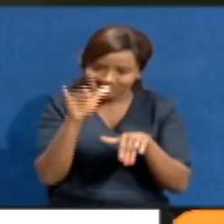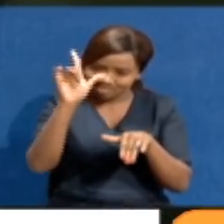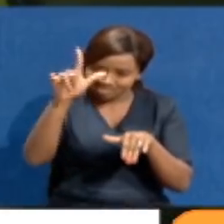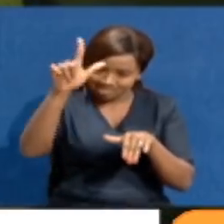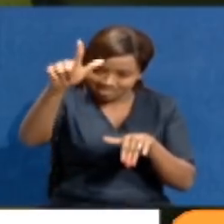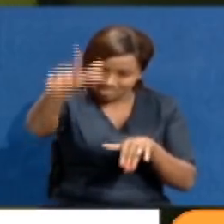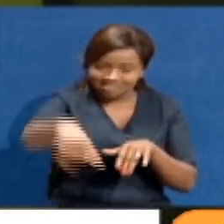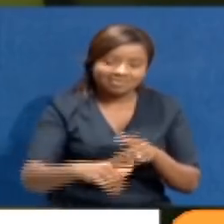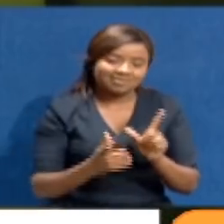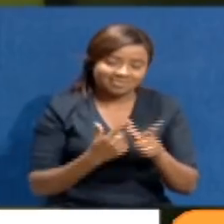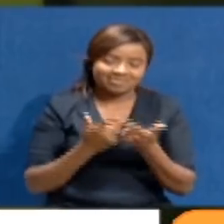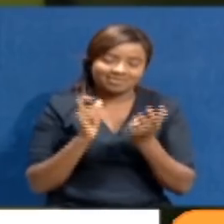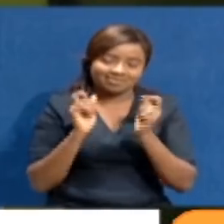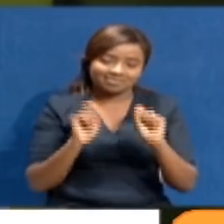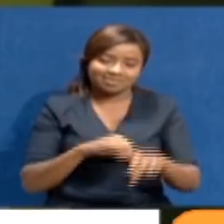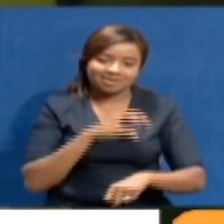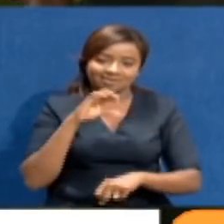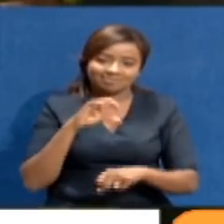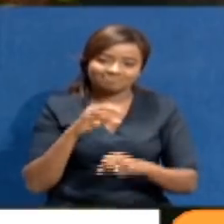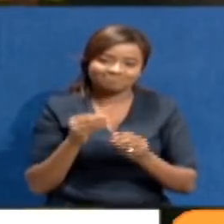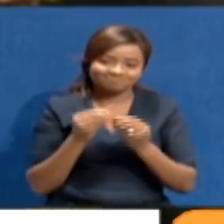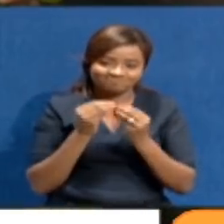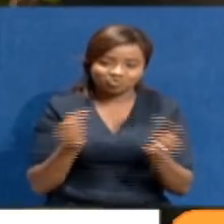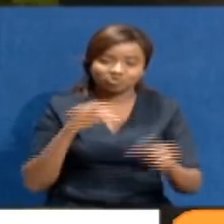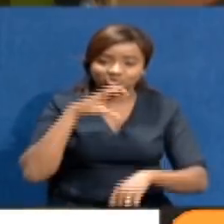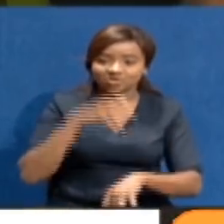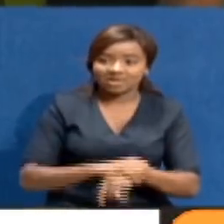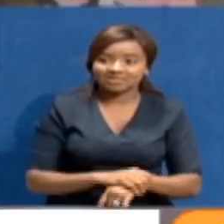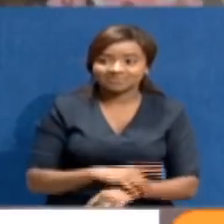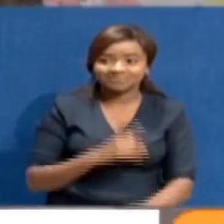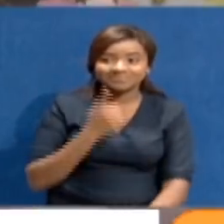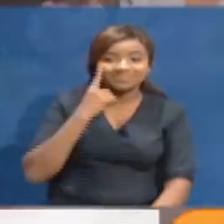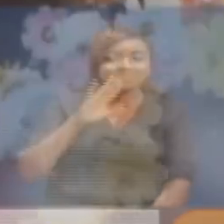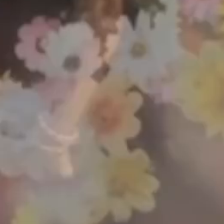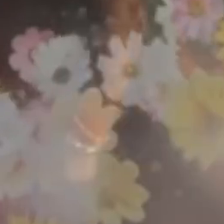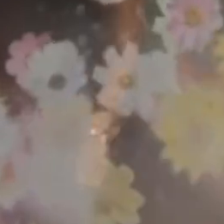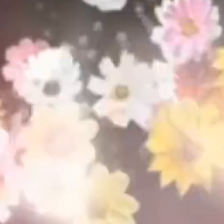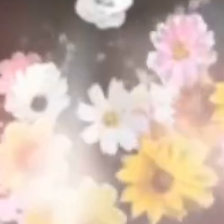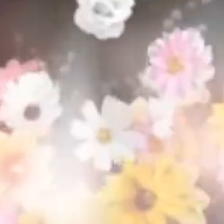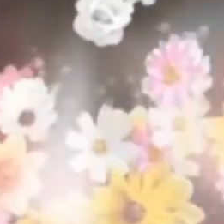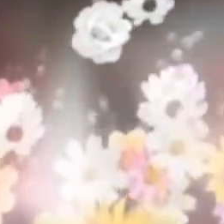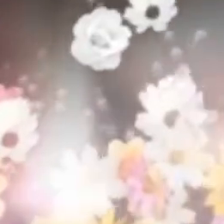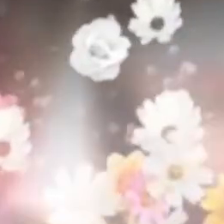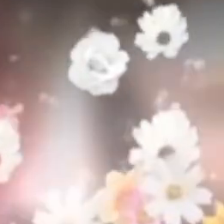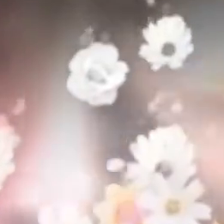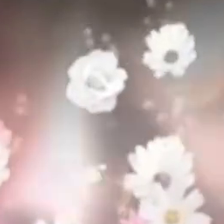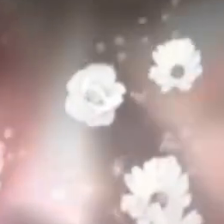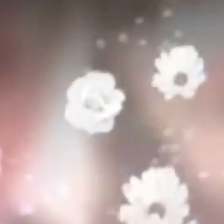musoeane tena na mpaka sasa muileane kabisa. See you next time. Thank you so much. Thank you.